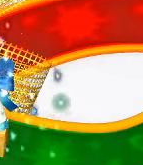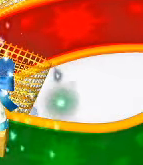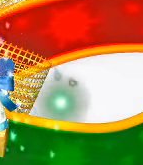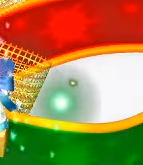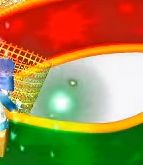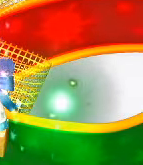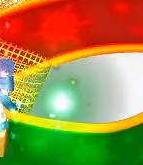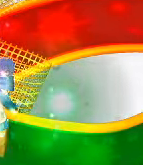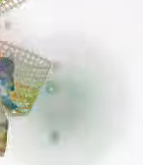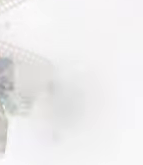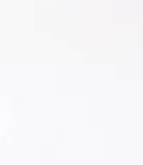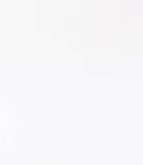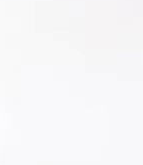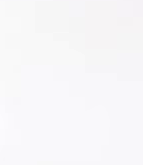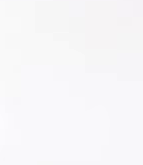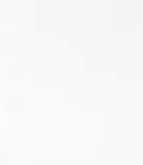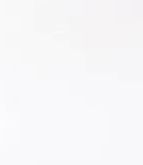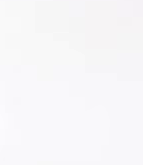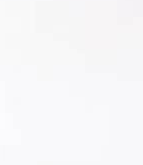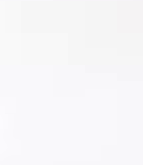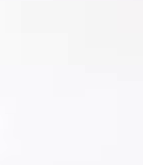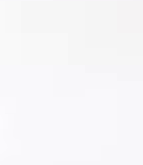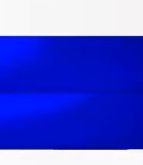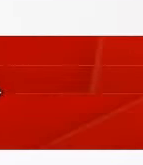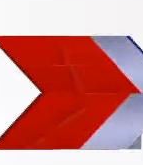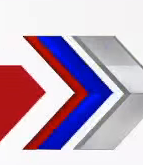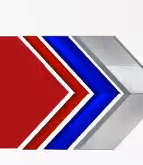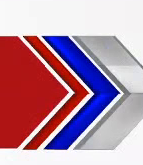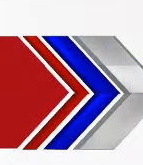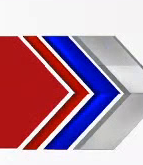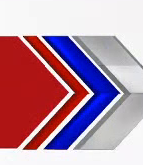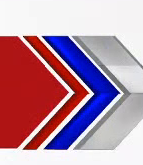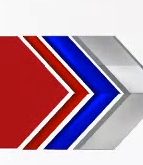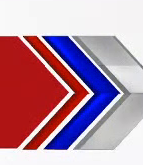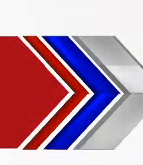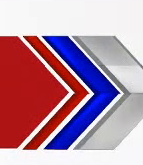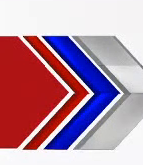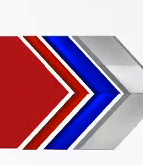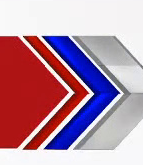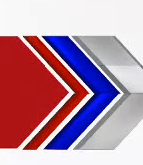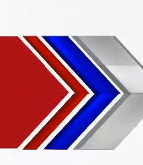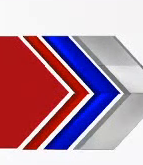na. Mula po sa tahanan ng katotohanan, ako si Pia Arcangel. Ako po si Ivan